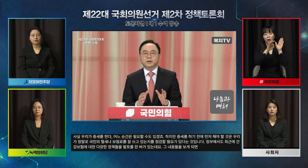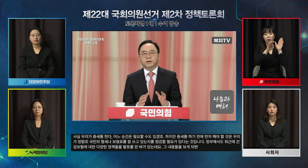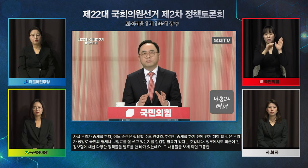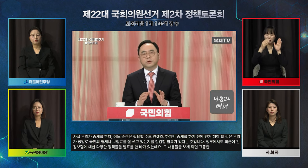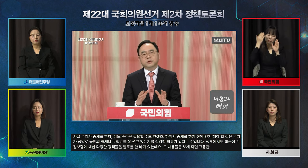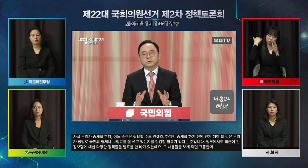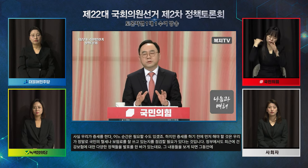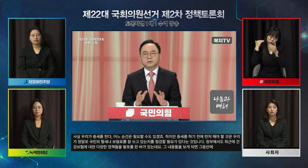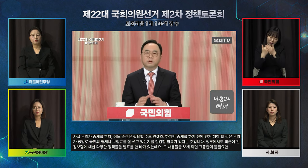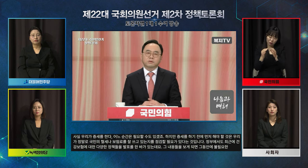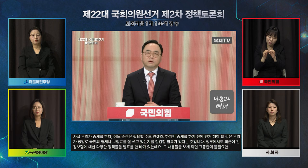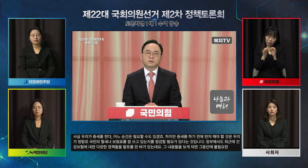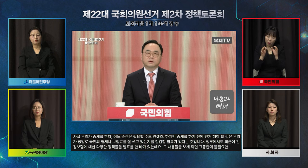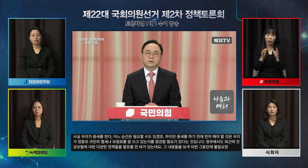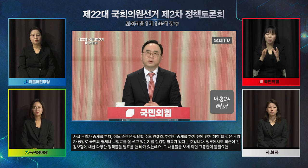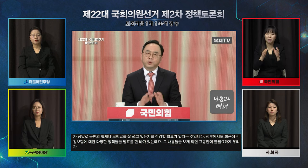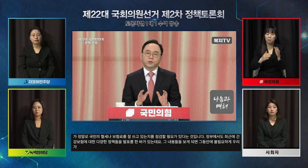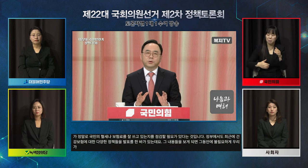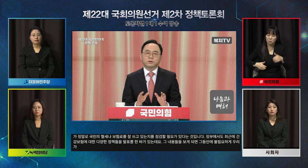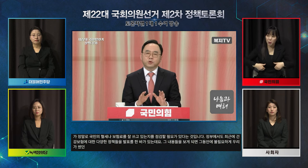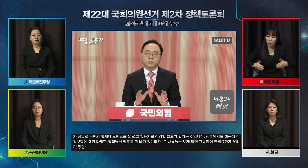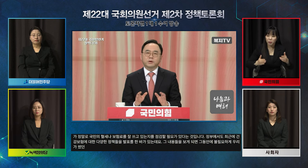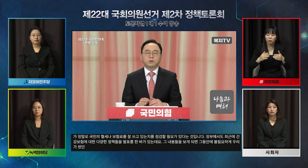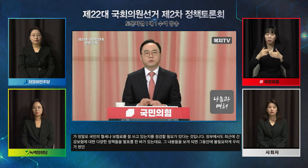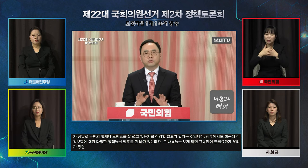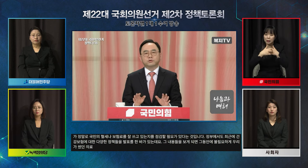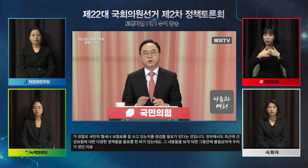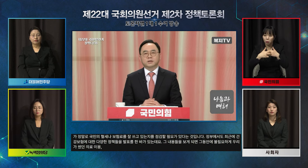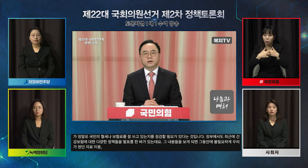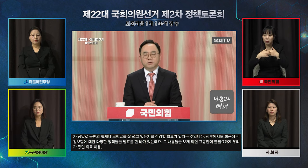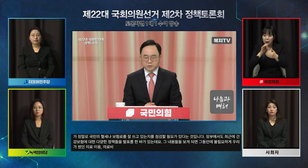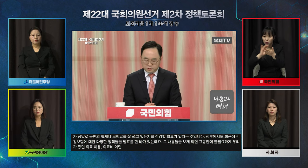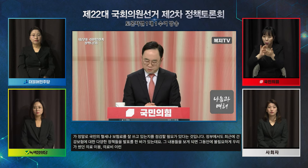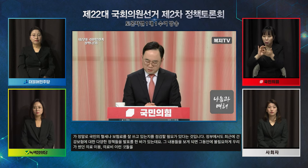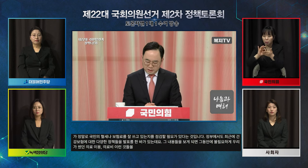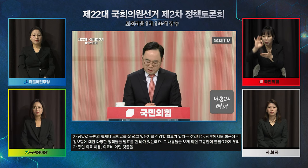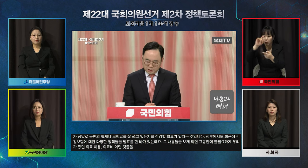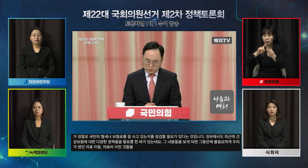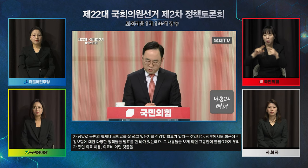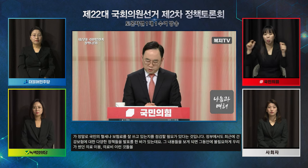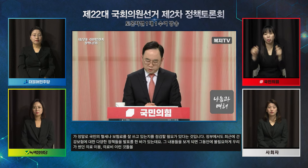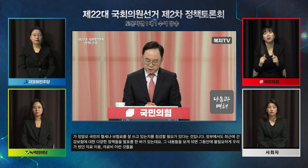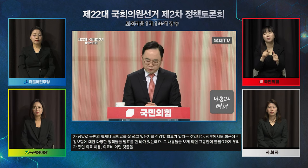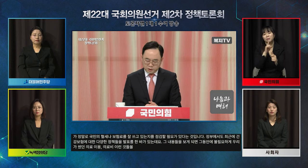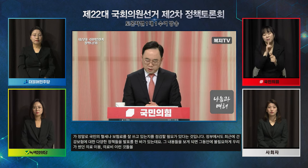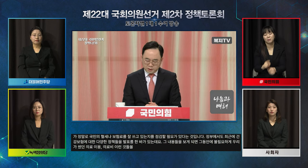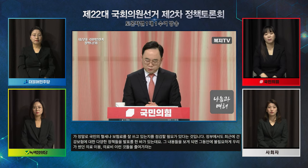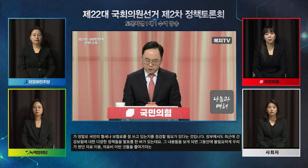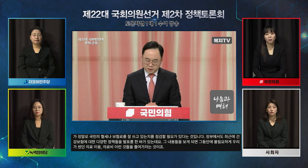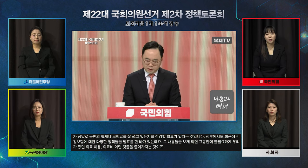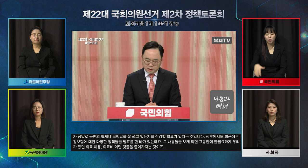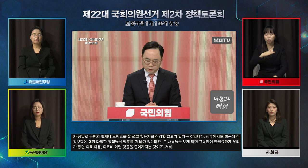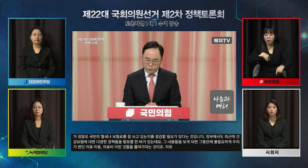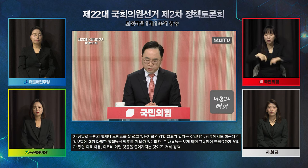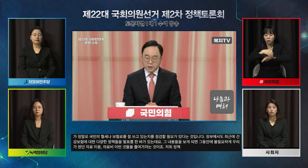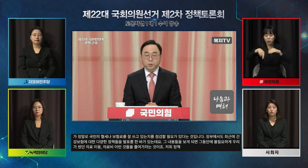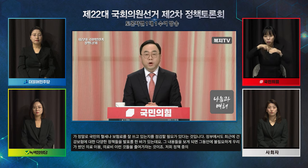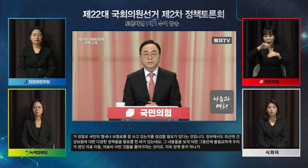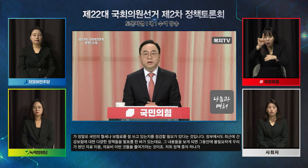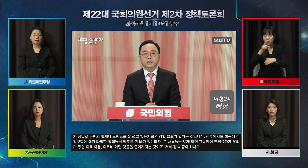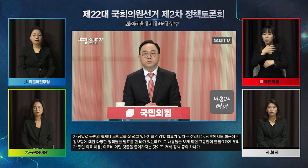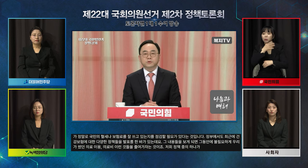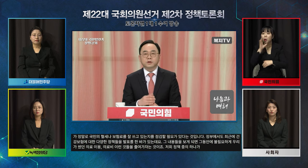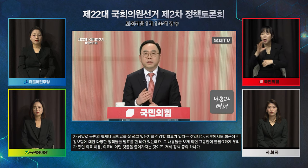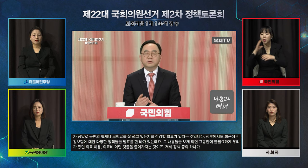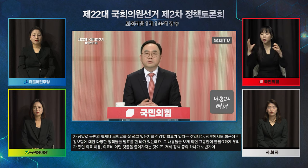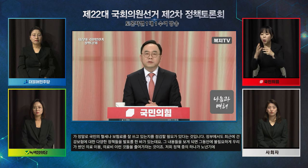불필요하게 우리가 썼던 의료 이용, 의료비 이런 것들을 줄여가자라는 것이죠. 저희 정책 중에 하나 중에 하나가 노년기의